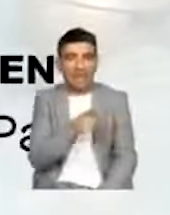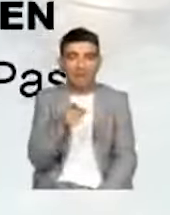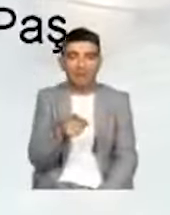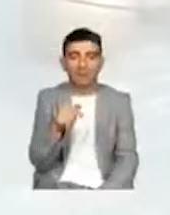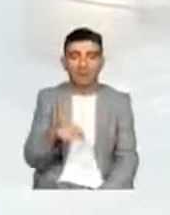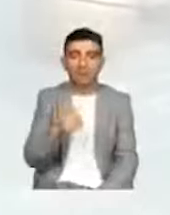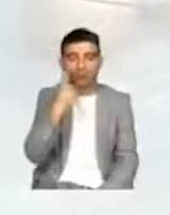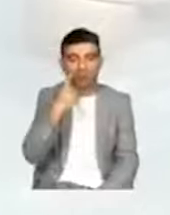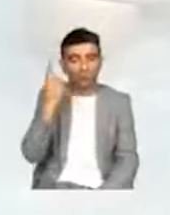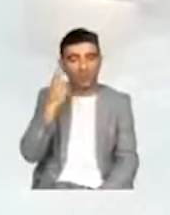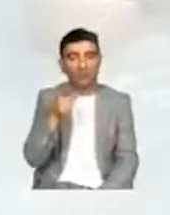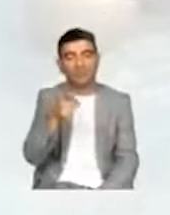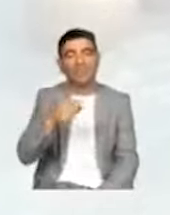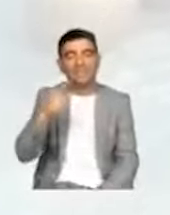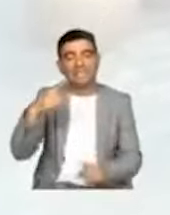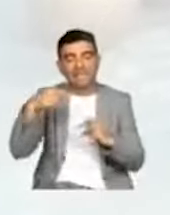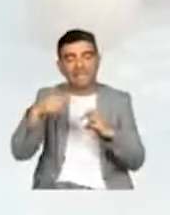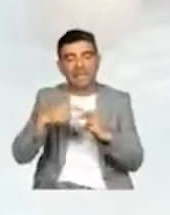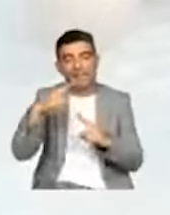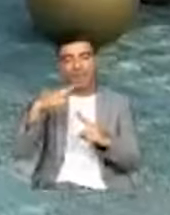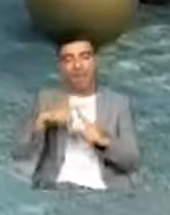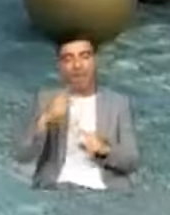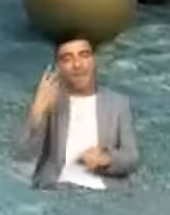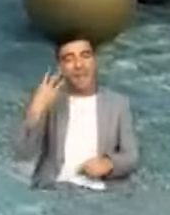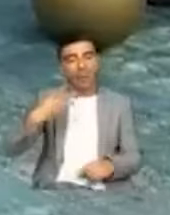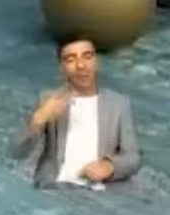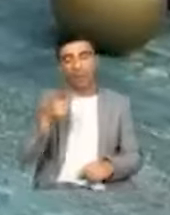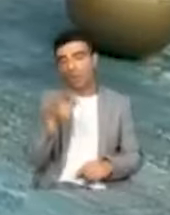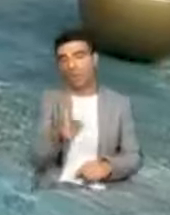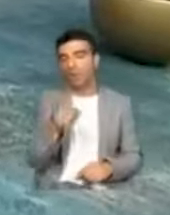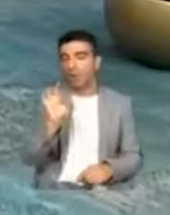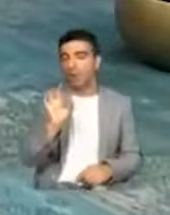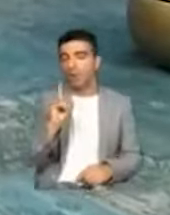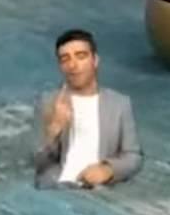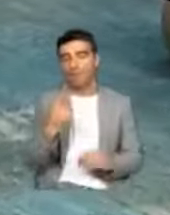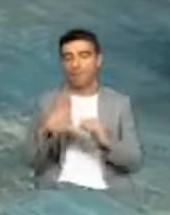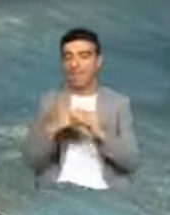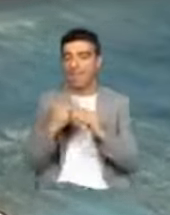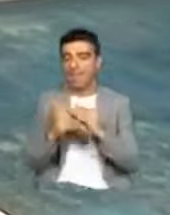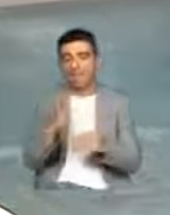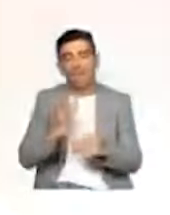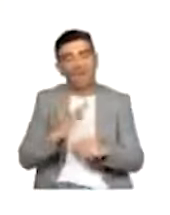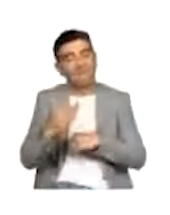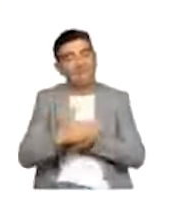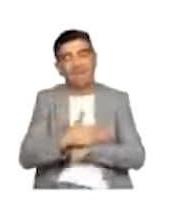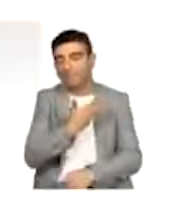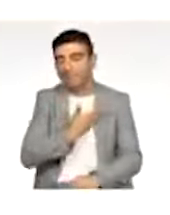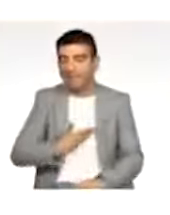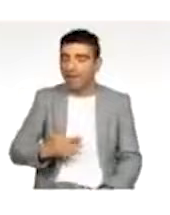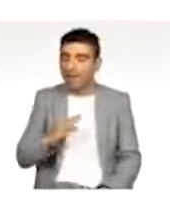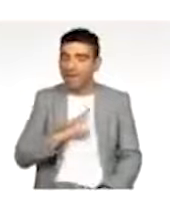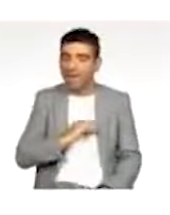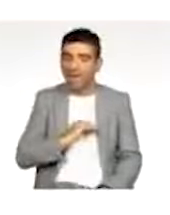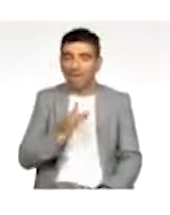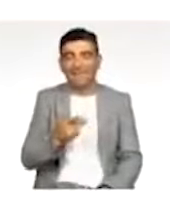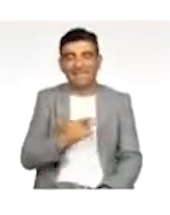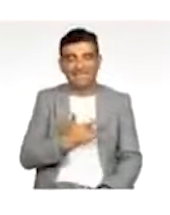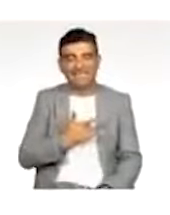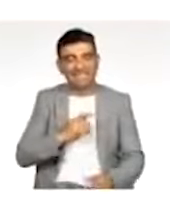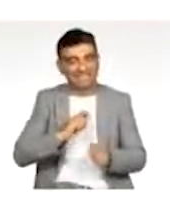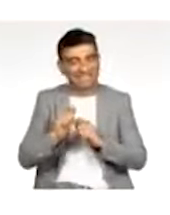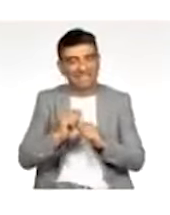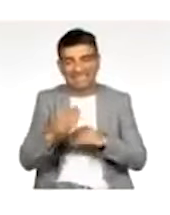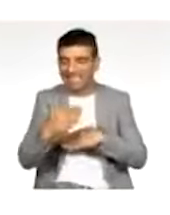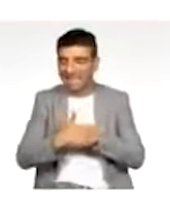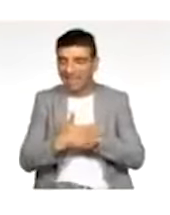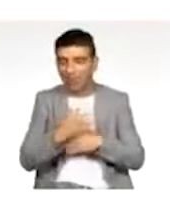Sayın Cumhurbaşkanımız Recep Tayyip Erdoğan'ın da şöyle bir mesajı var. Yardımseverlik, merhamet, şefkat ve dayanışmanın